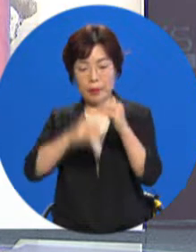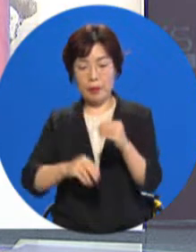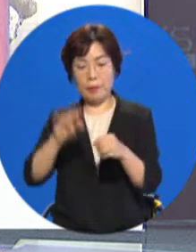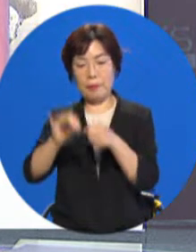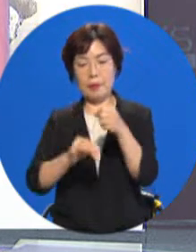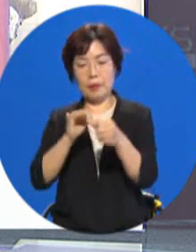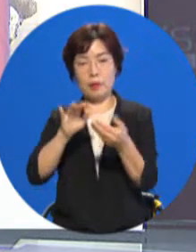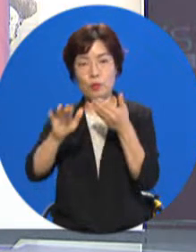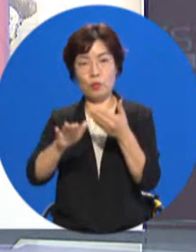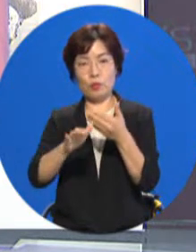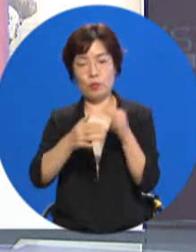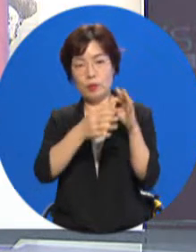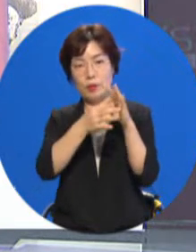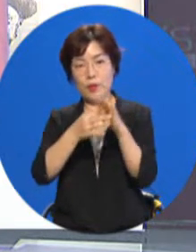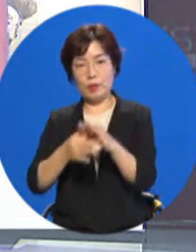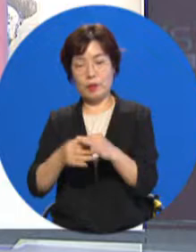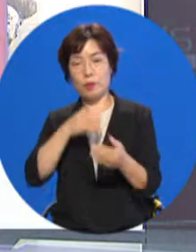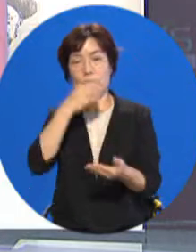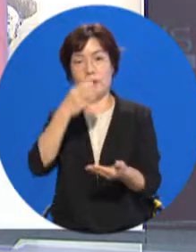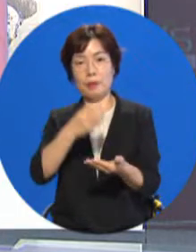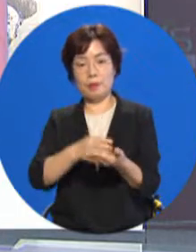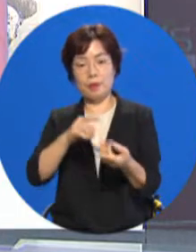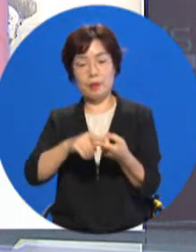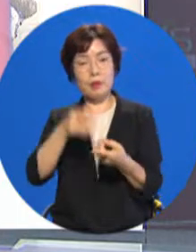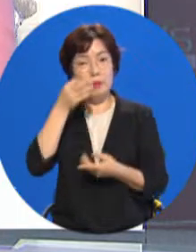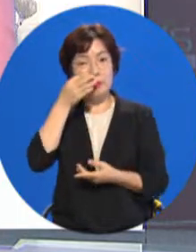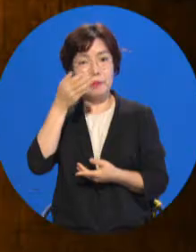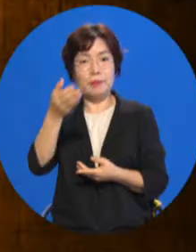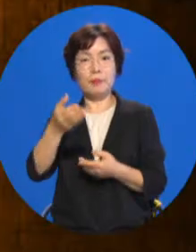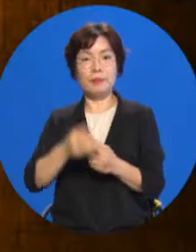주고 있습니다. 김종수 기자가 취재했습니다.